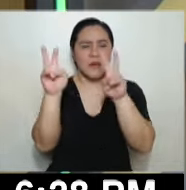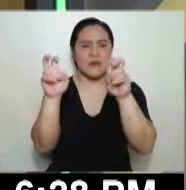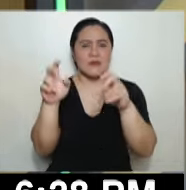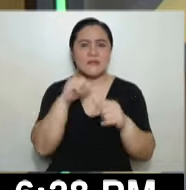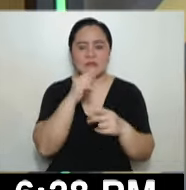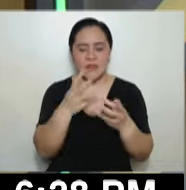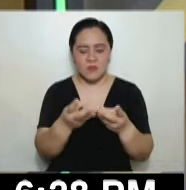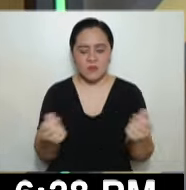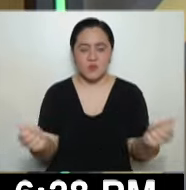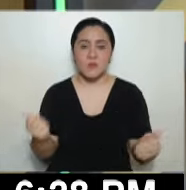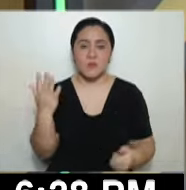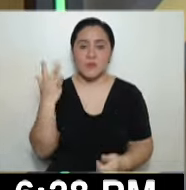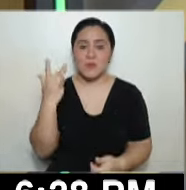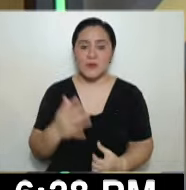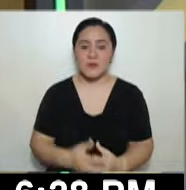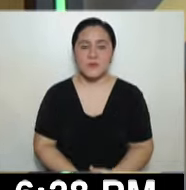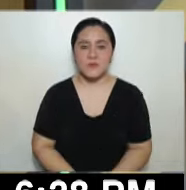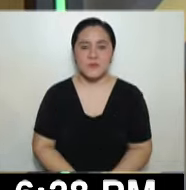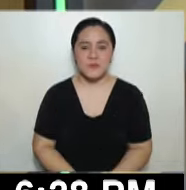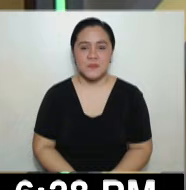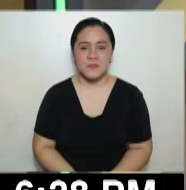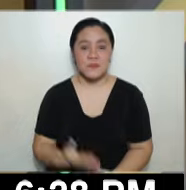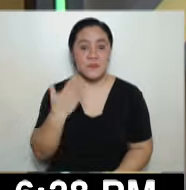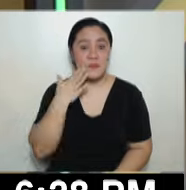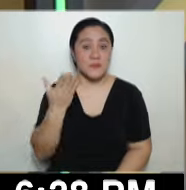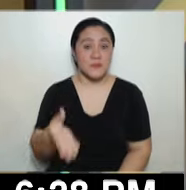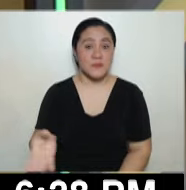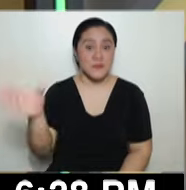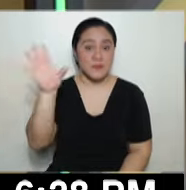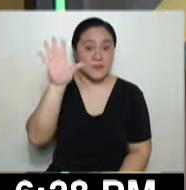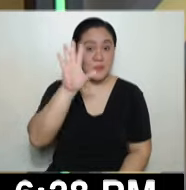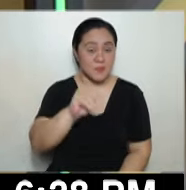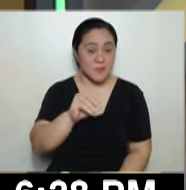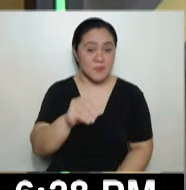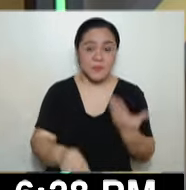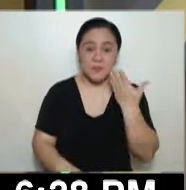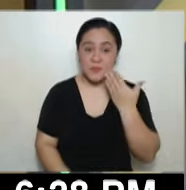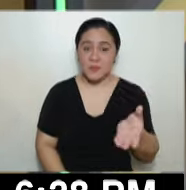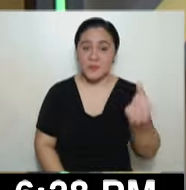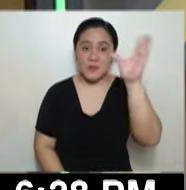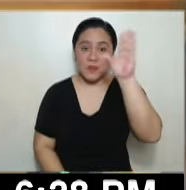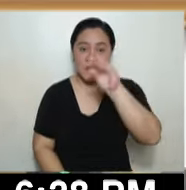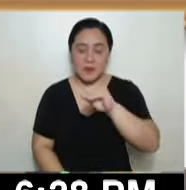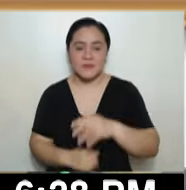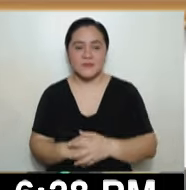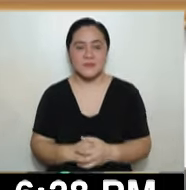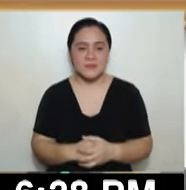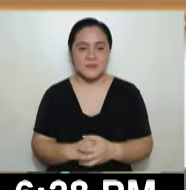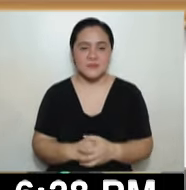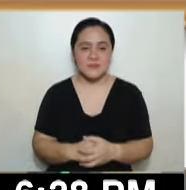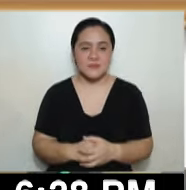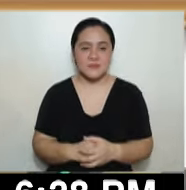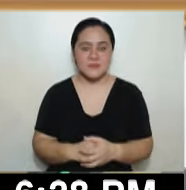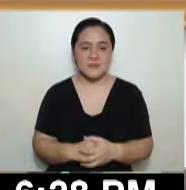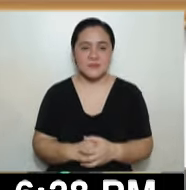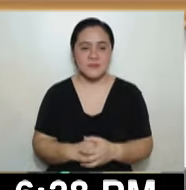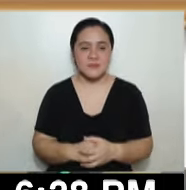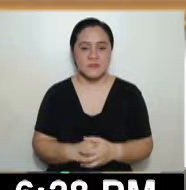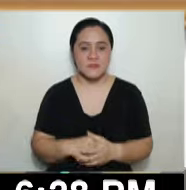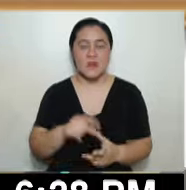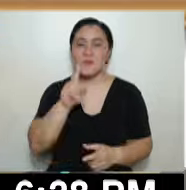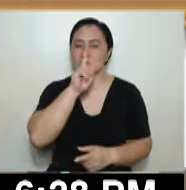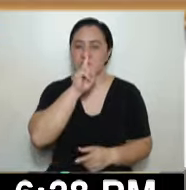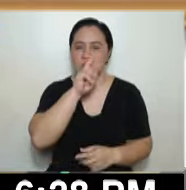paraan? Magandang gabi po, Ma'am Corina. No? Magandang gabi rin sa inyo, mga taga-subaybay. Actually, matagal na po